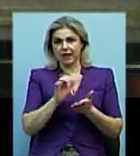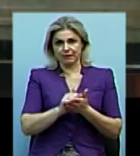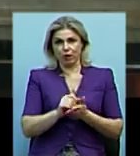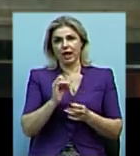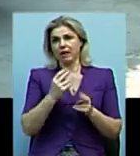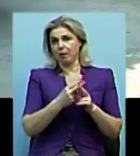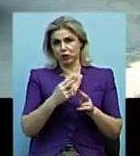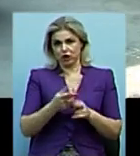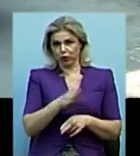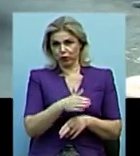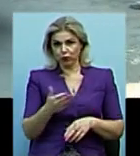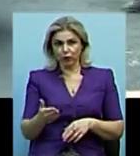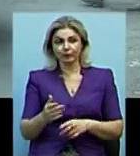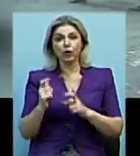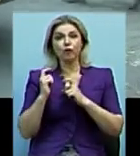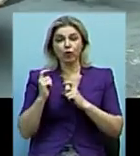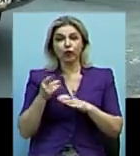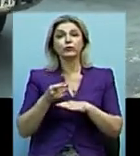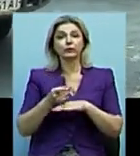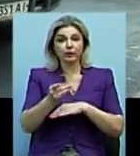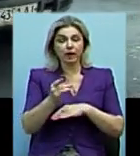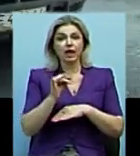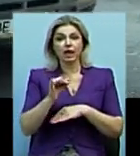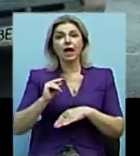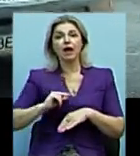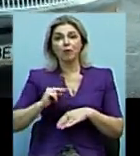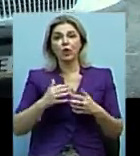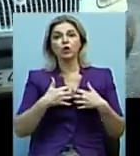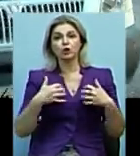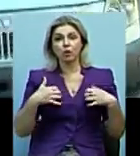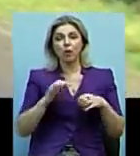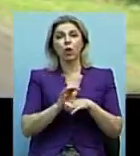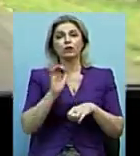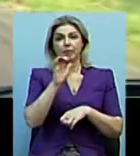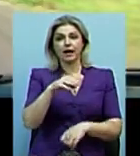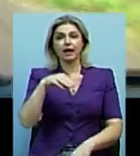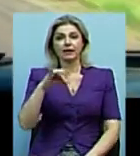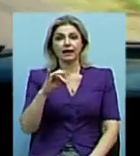одному. Вантажівка вирушає. Співробітники зоопарку відвезуть лелек у три хати.